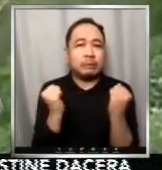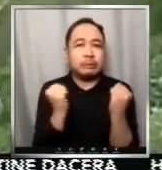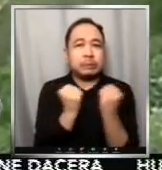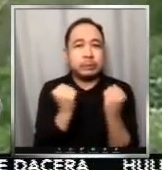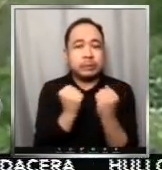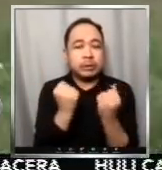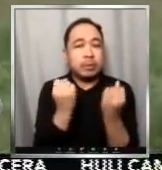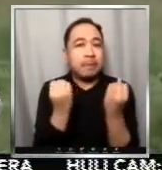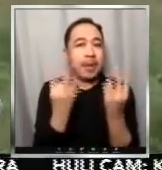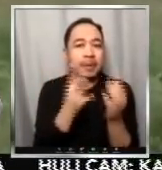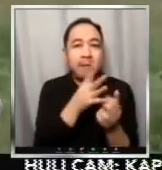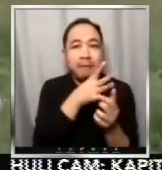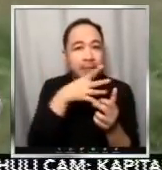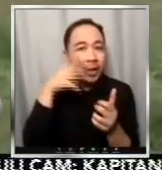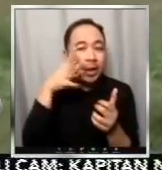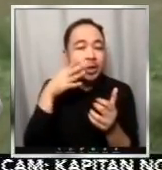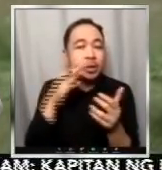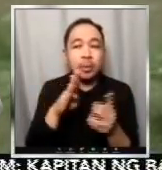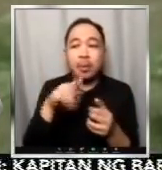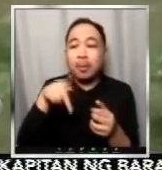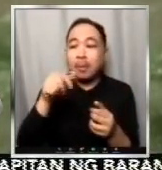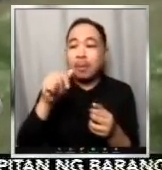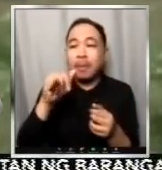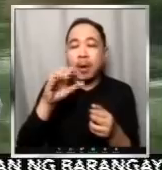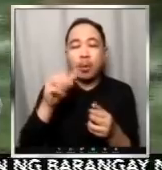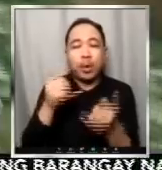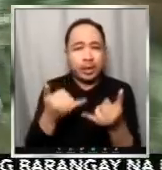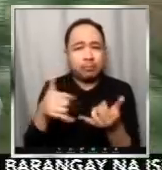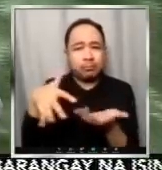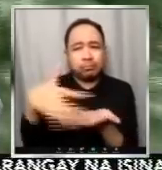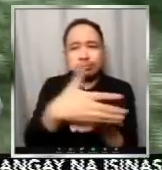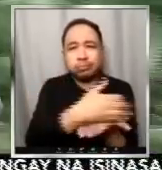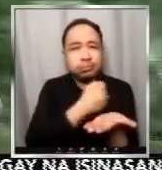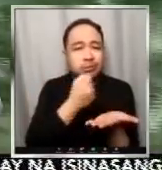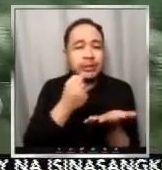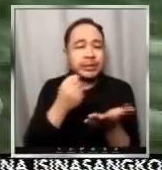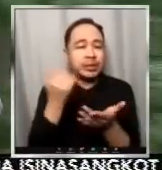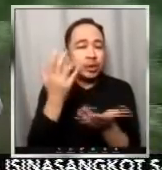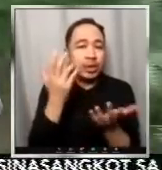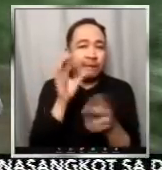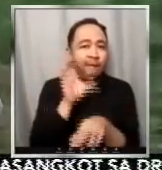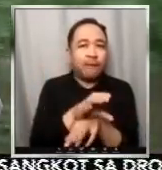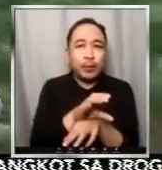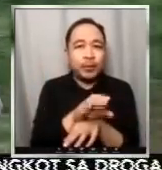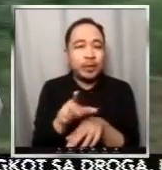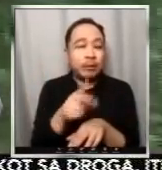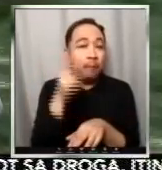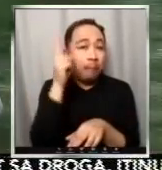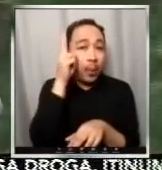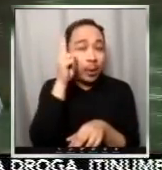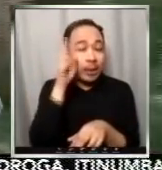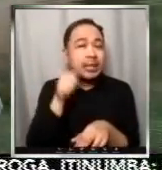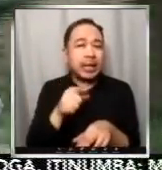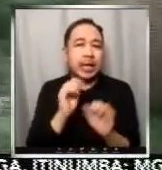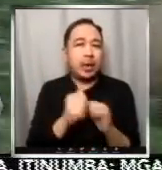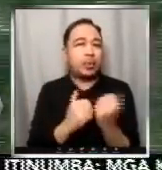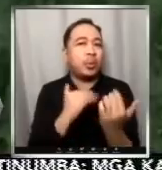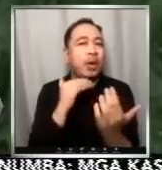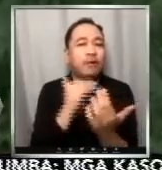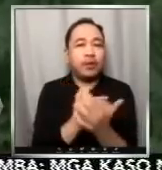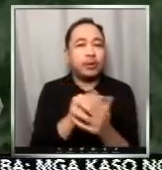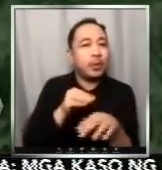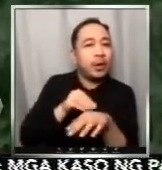bahagi ng barangay Paway, inaani na ang kanilang mga tanim na gulay. Hakbang nila ito para hindi na maapektuhan pa ng andap ang kanilang